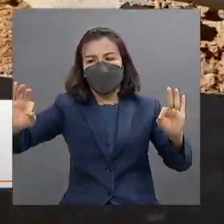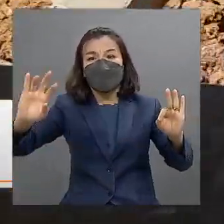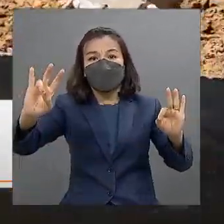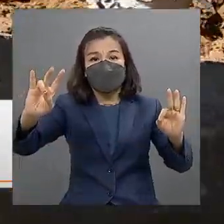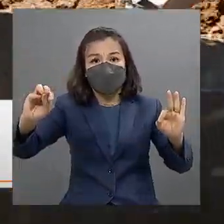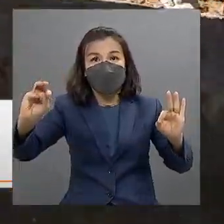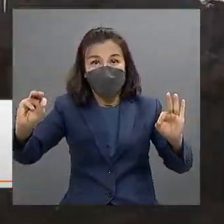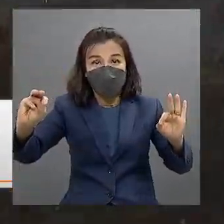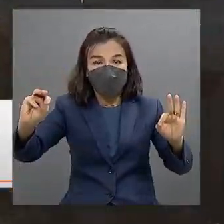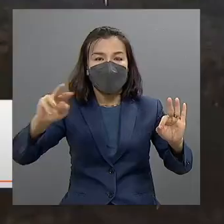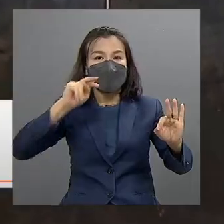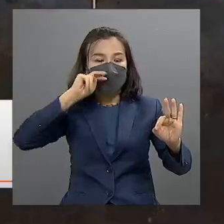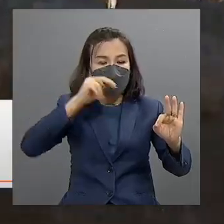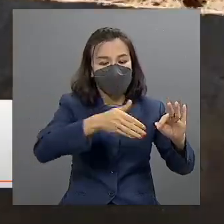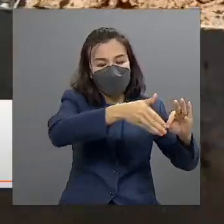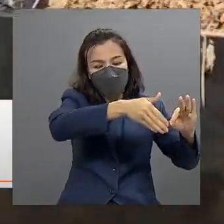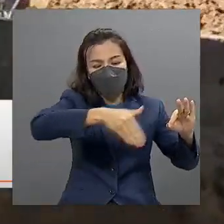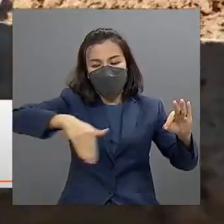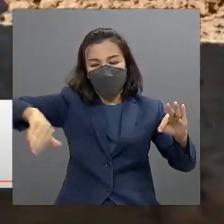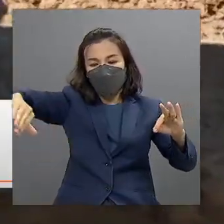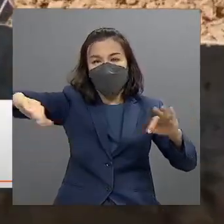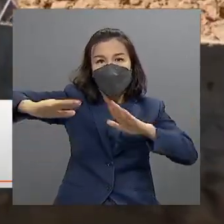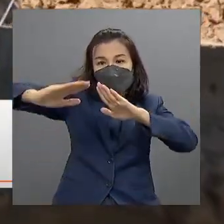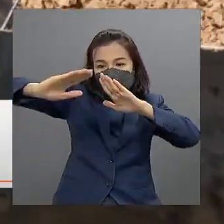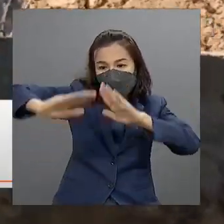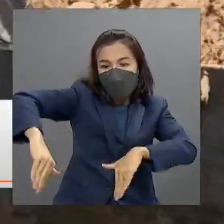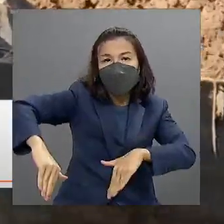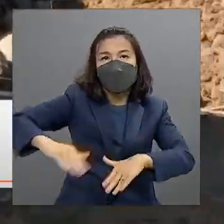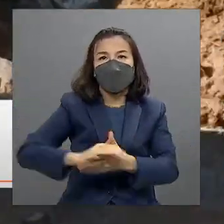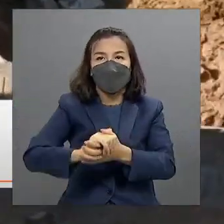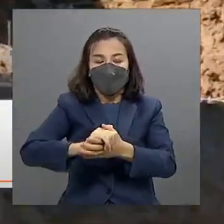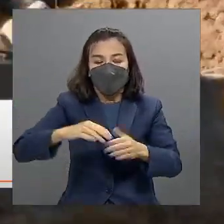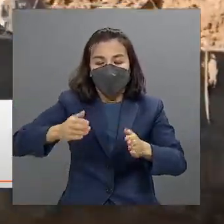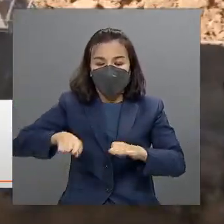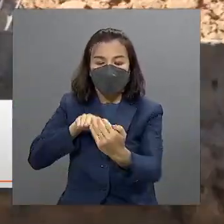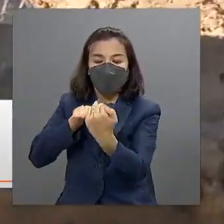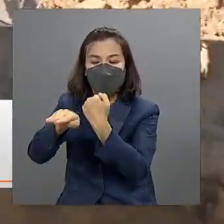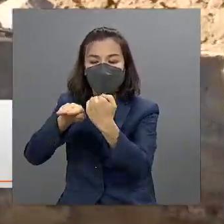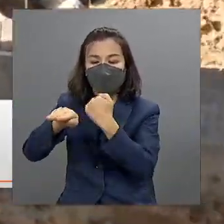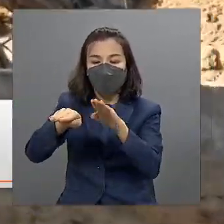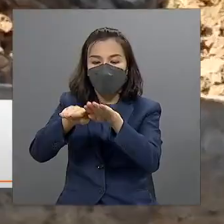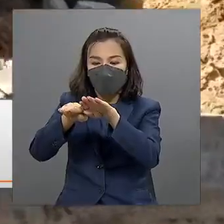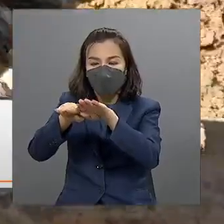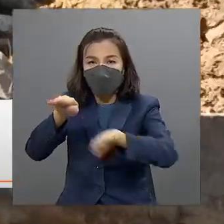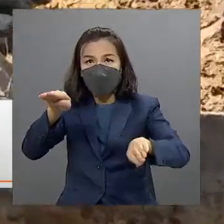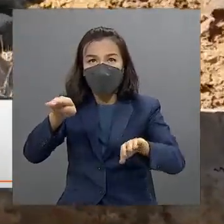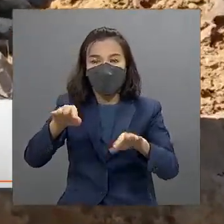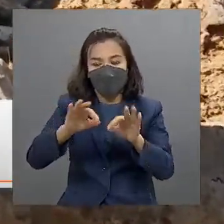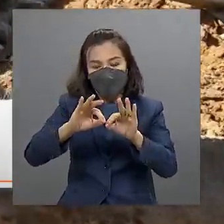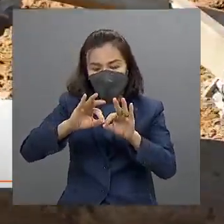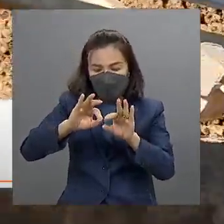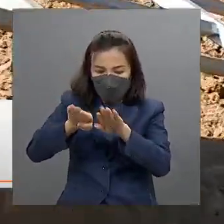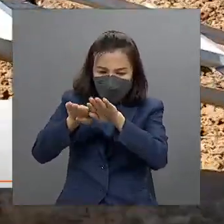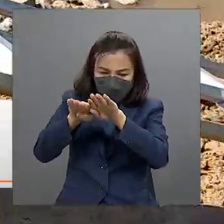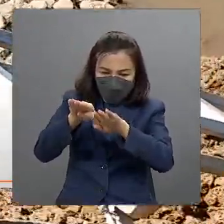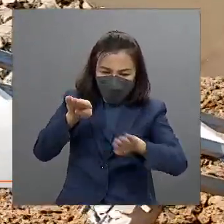้ำทีน